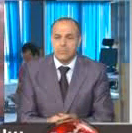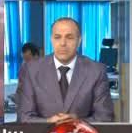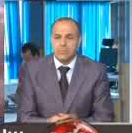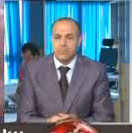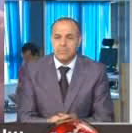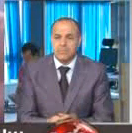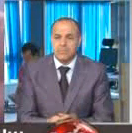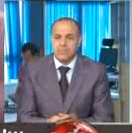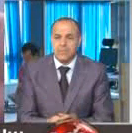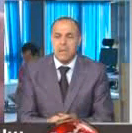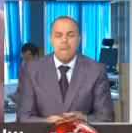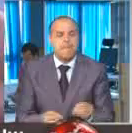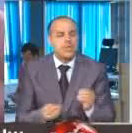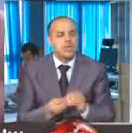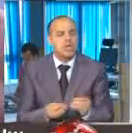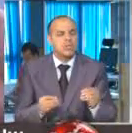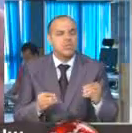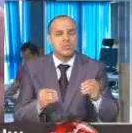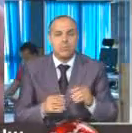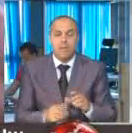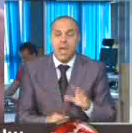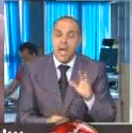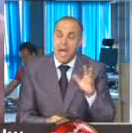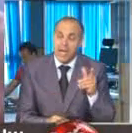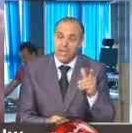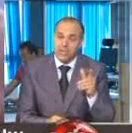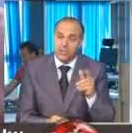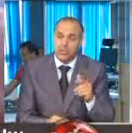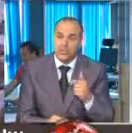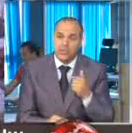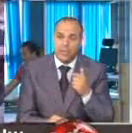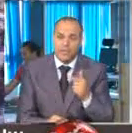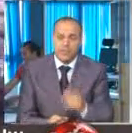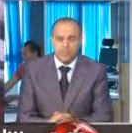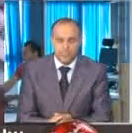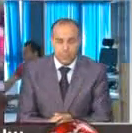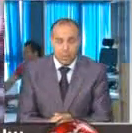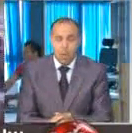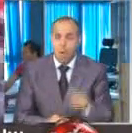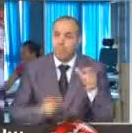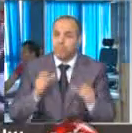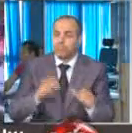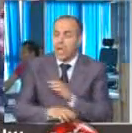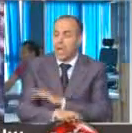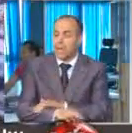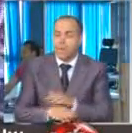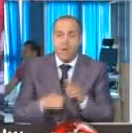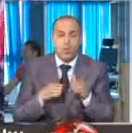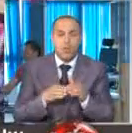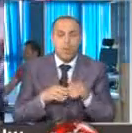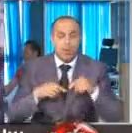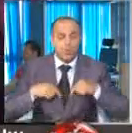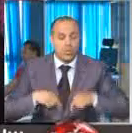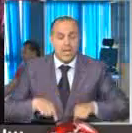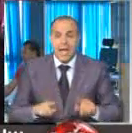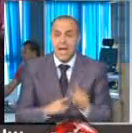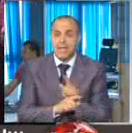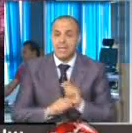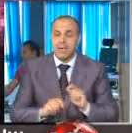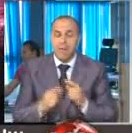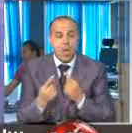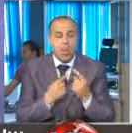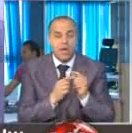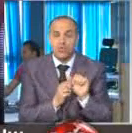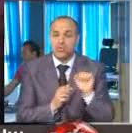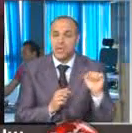معناها على المشاكل لأنه فاقد الشيء لا يعطيه. تجمع عمالي دعا أيضا الحكومة إلى احترام الحوار